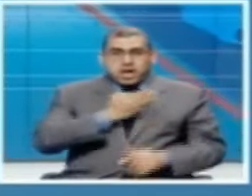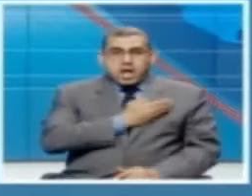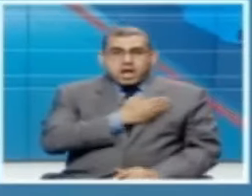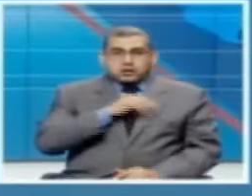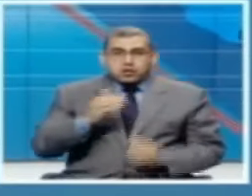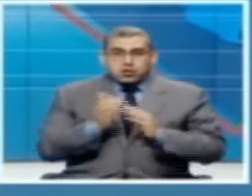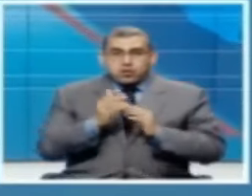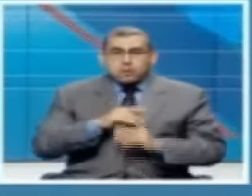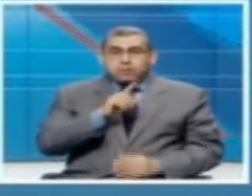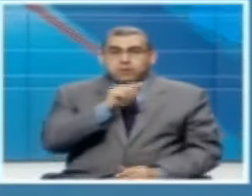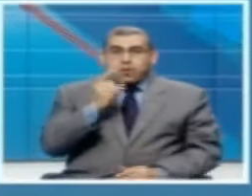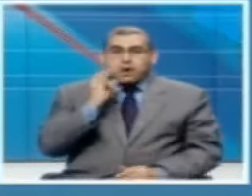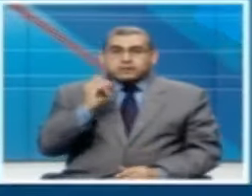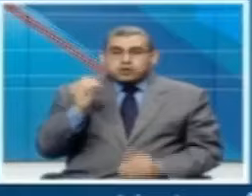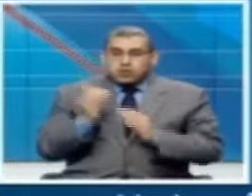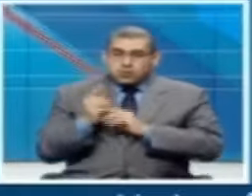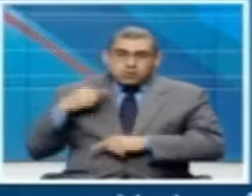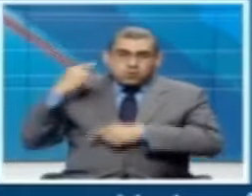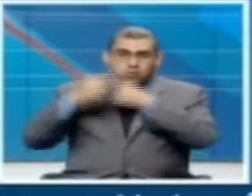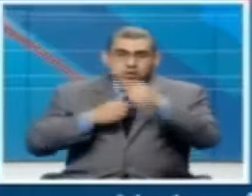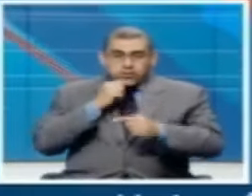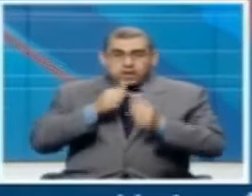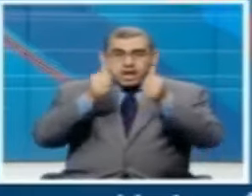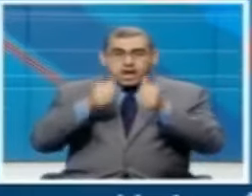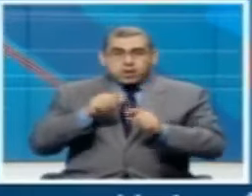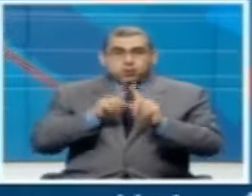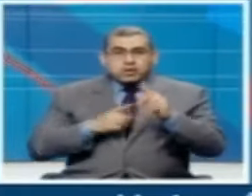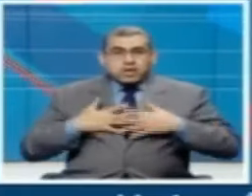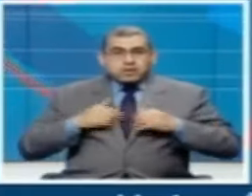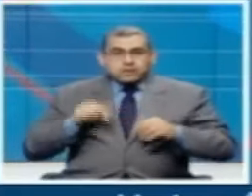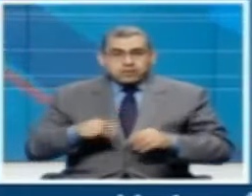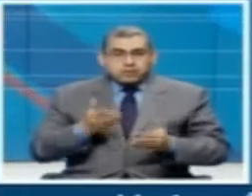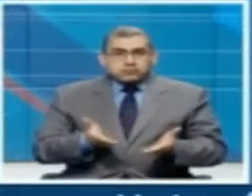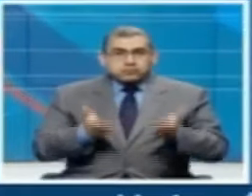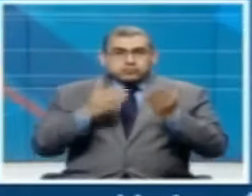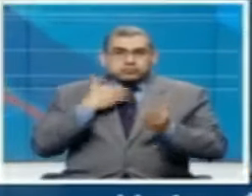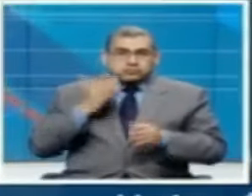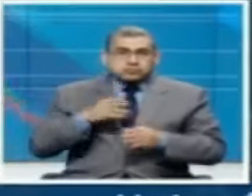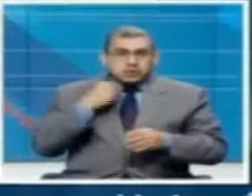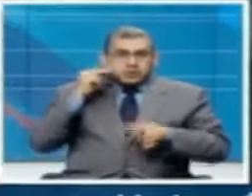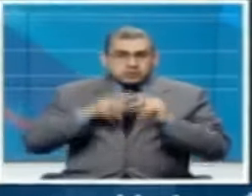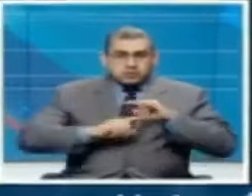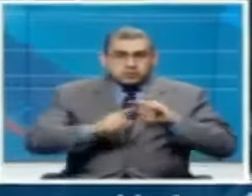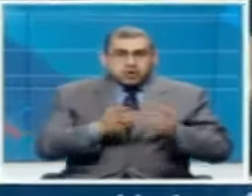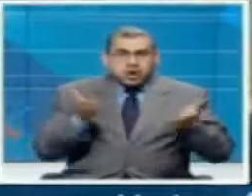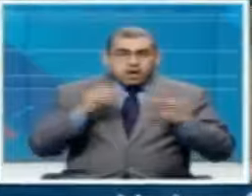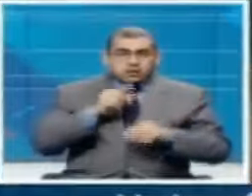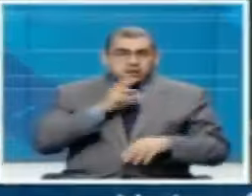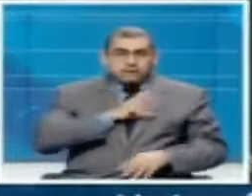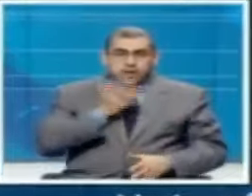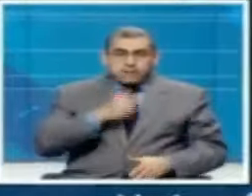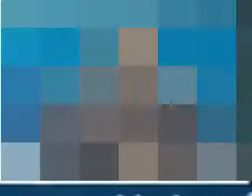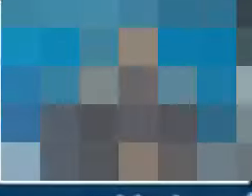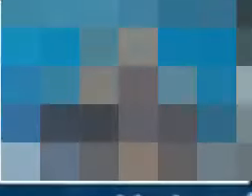لليوم الخس بعد المئه على التوالي واعلنت وزاره الصحف غزه ارتفاع عدد ضحايا العضوان الى